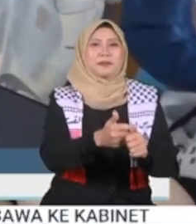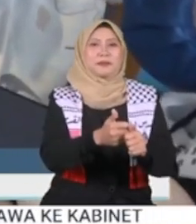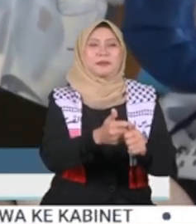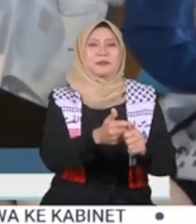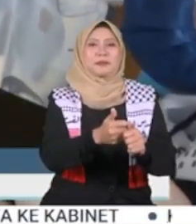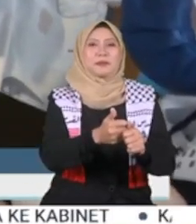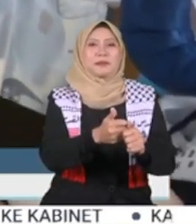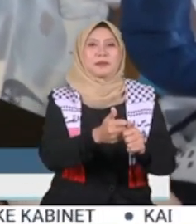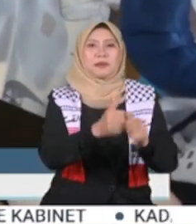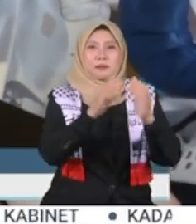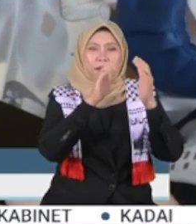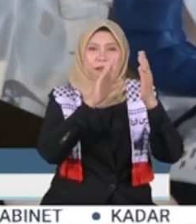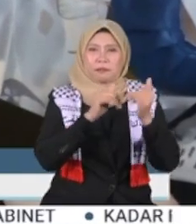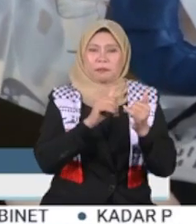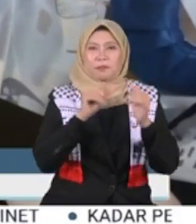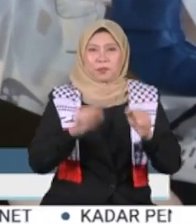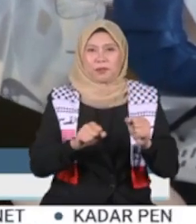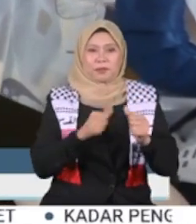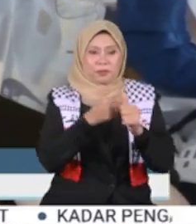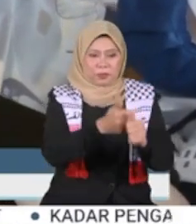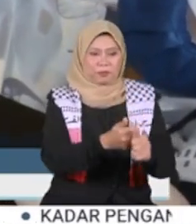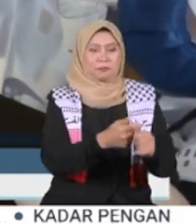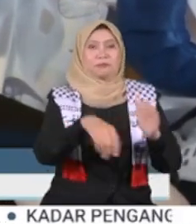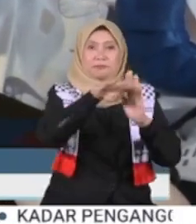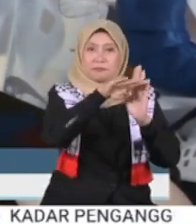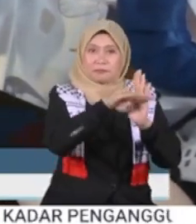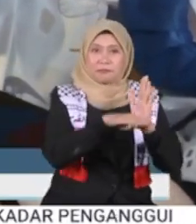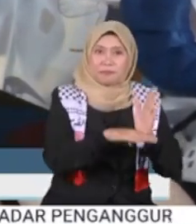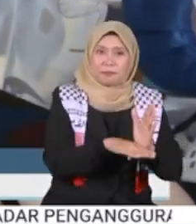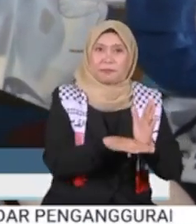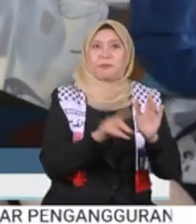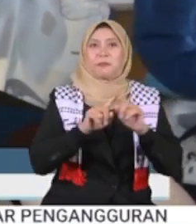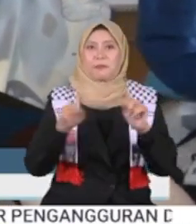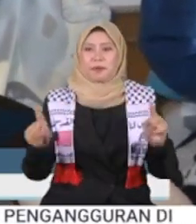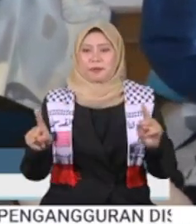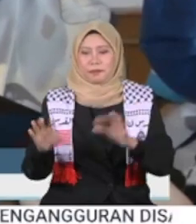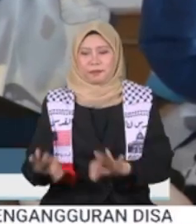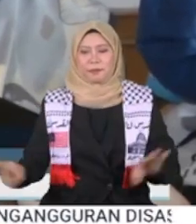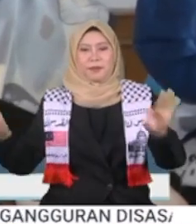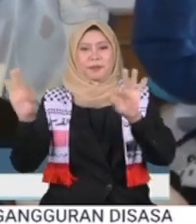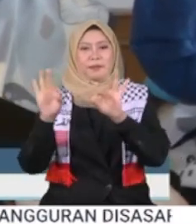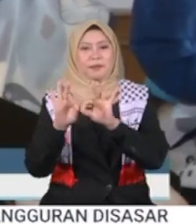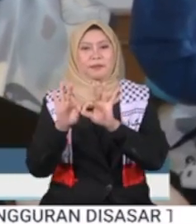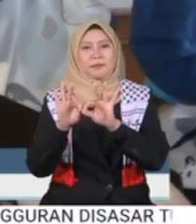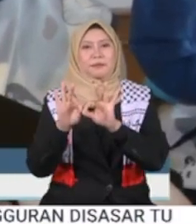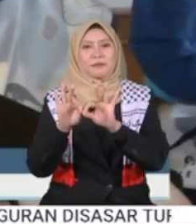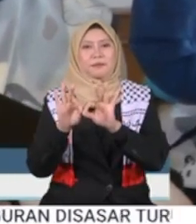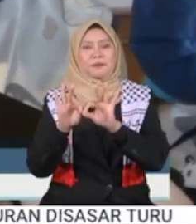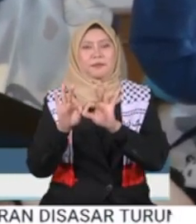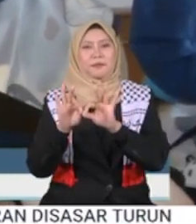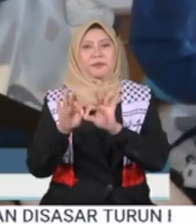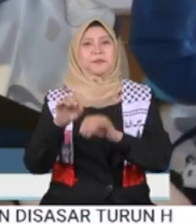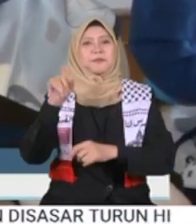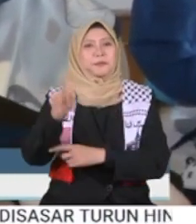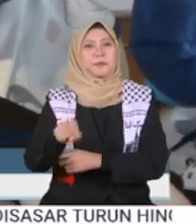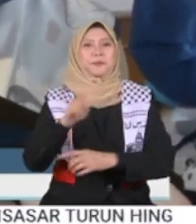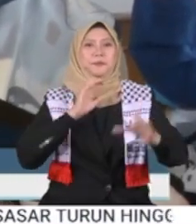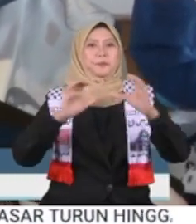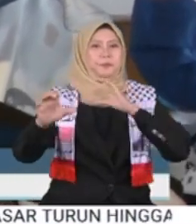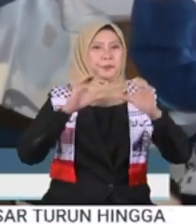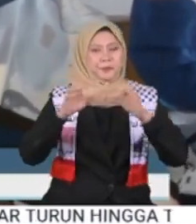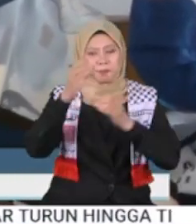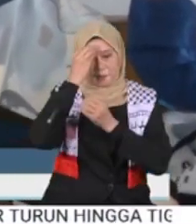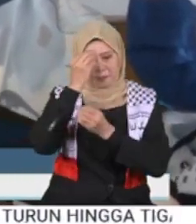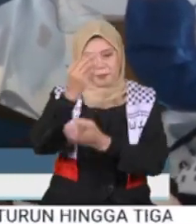inti Parti dan manifesto Parti tetapi yang terpenting adalah kita mengkomunikasikan